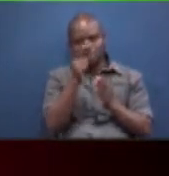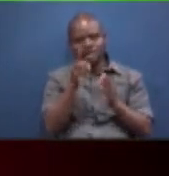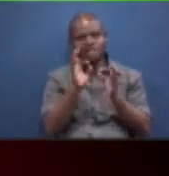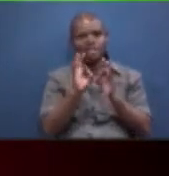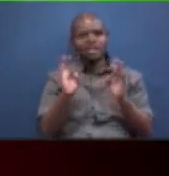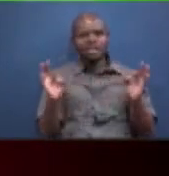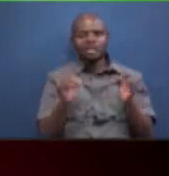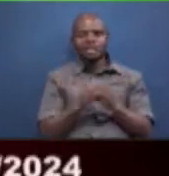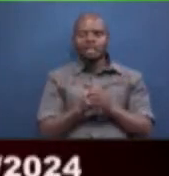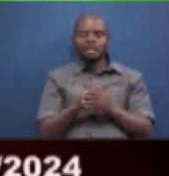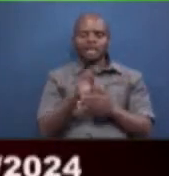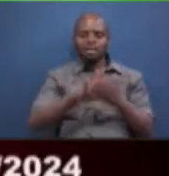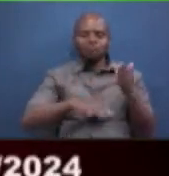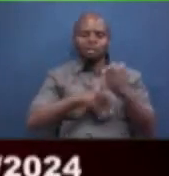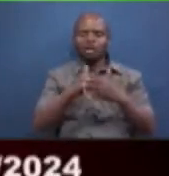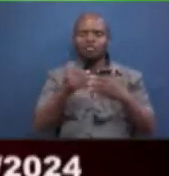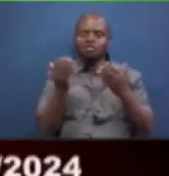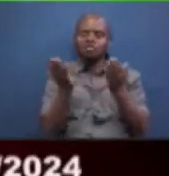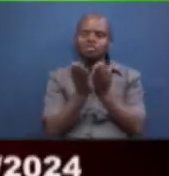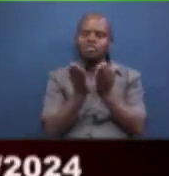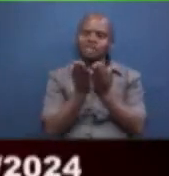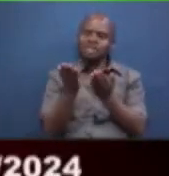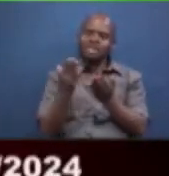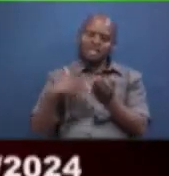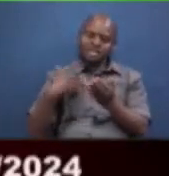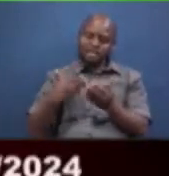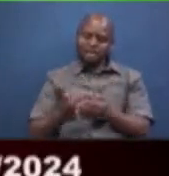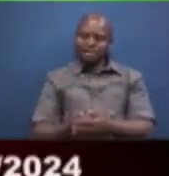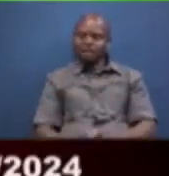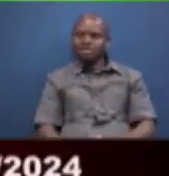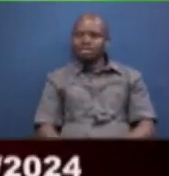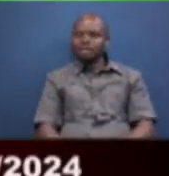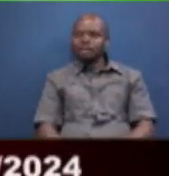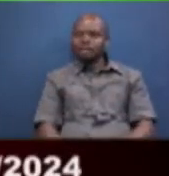stahiki za programu ambayo muombaji anaitaka.